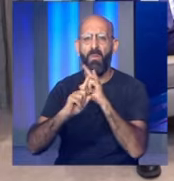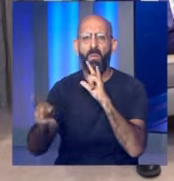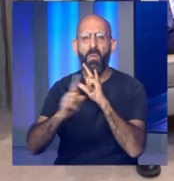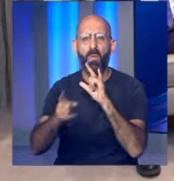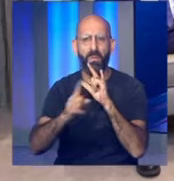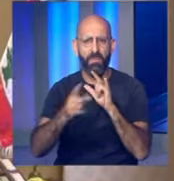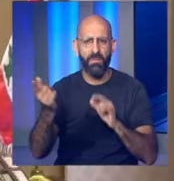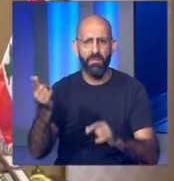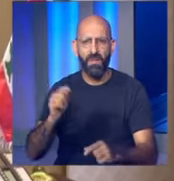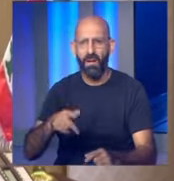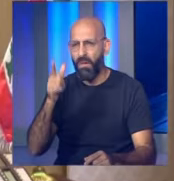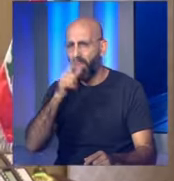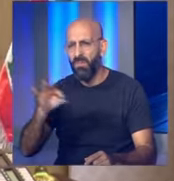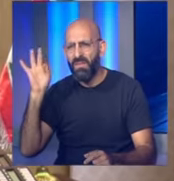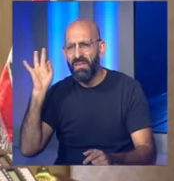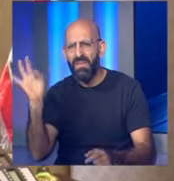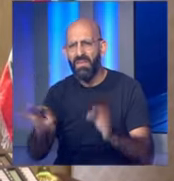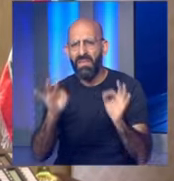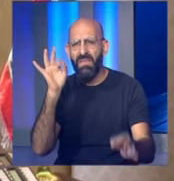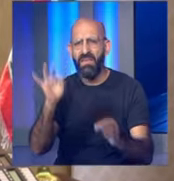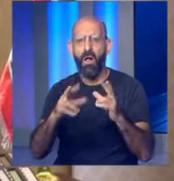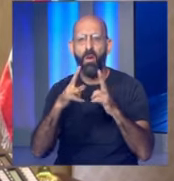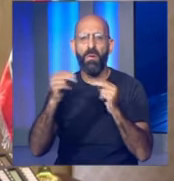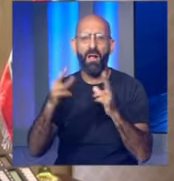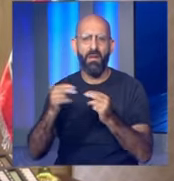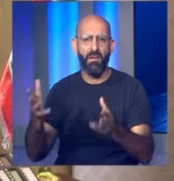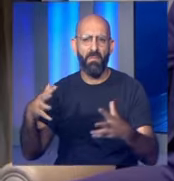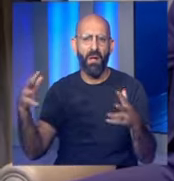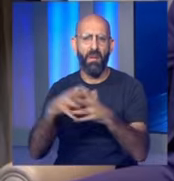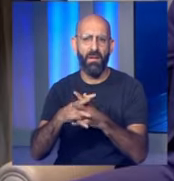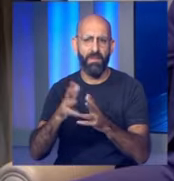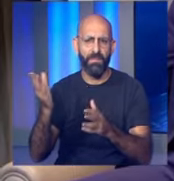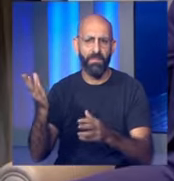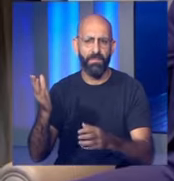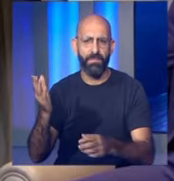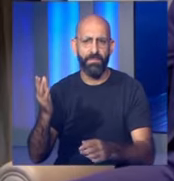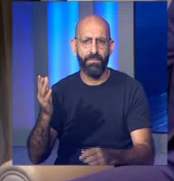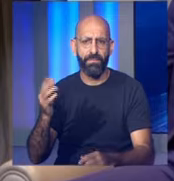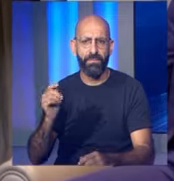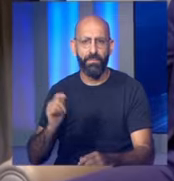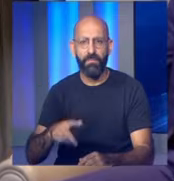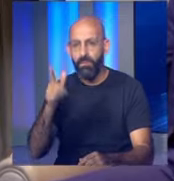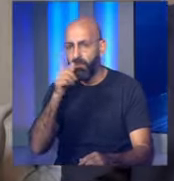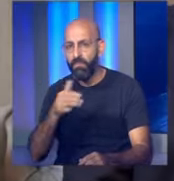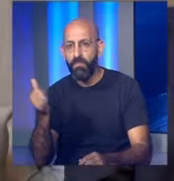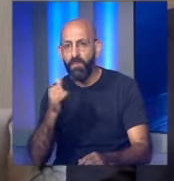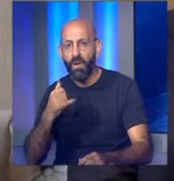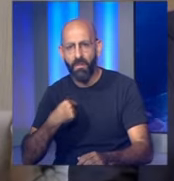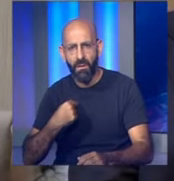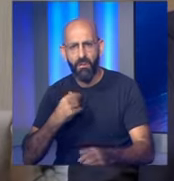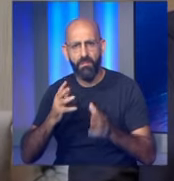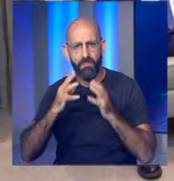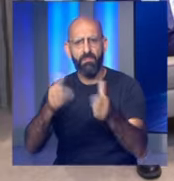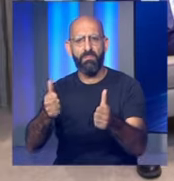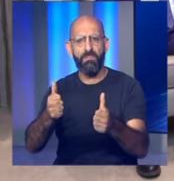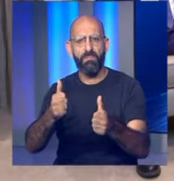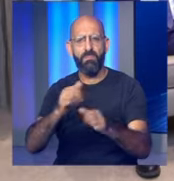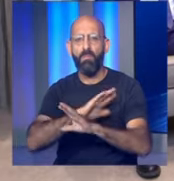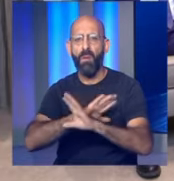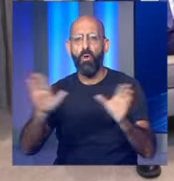الإسرائيلي واستهداف المهجرين في البيئات المستضيفة من أجل تحريض اللبنانيين على بعضهم البعض.